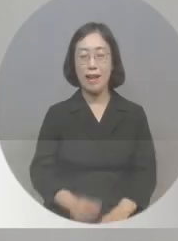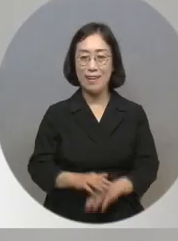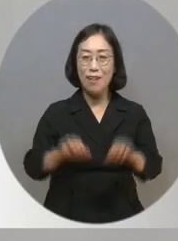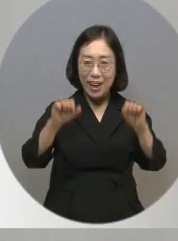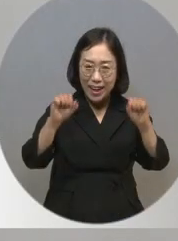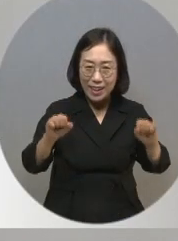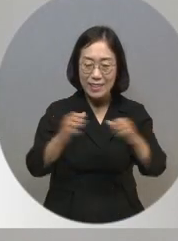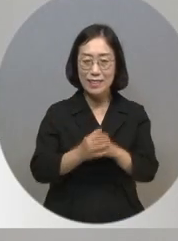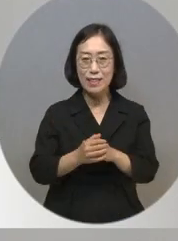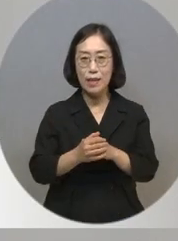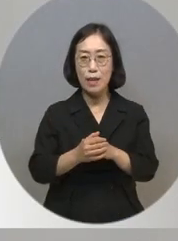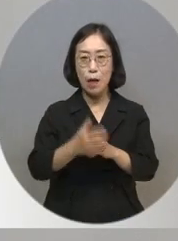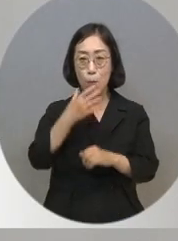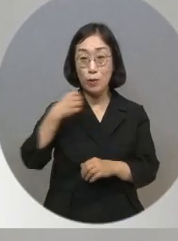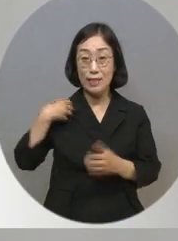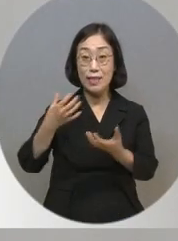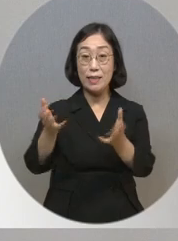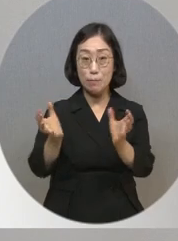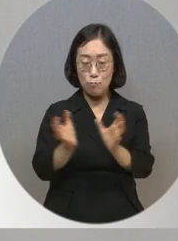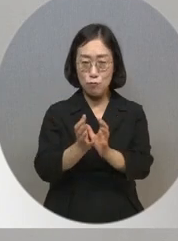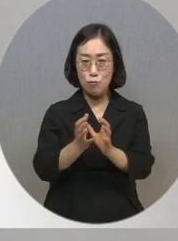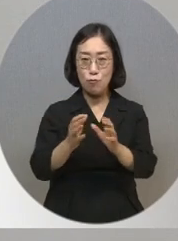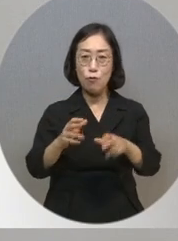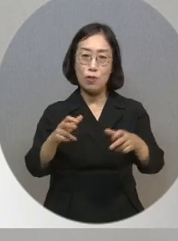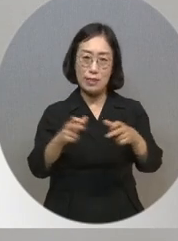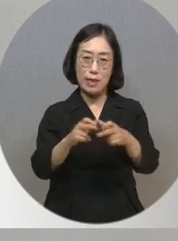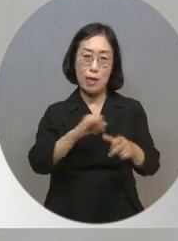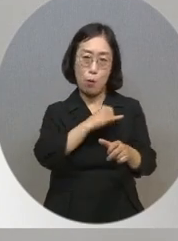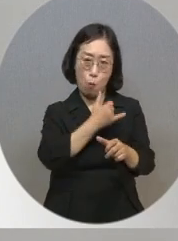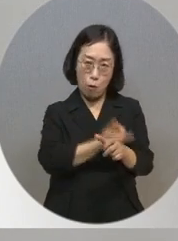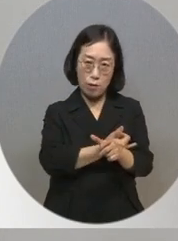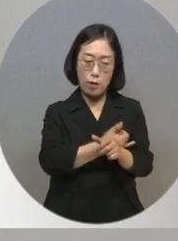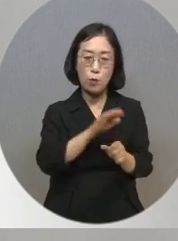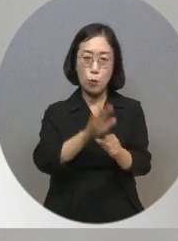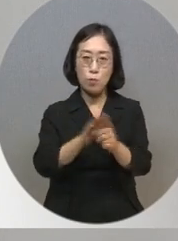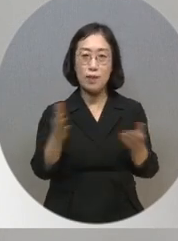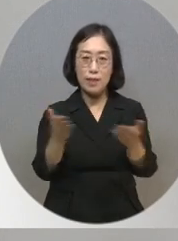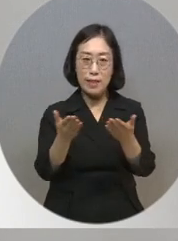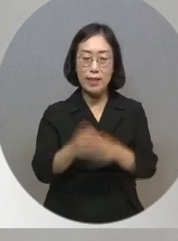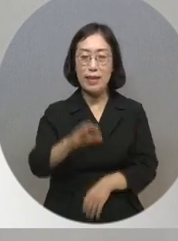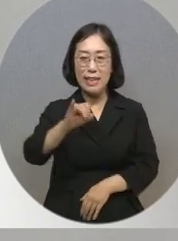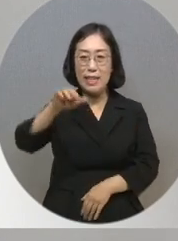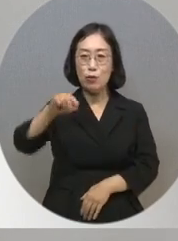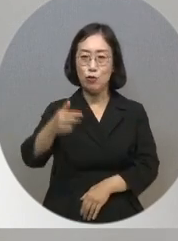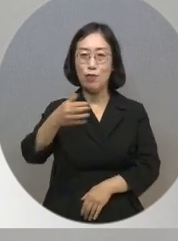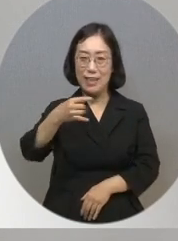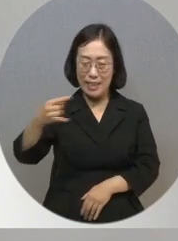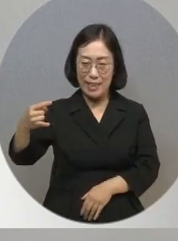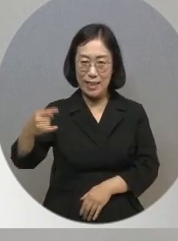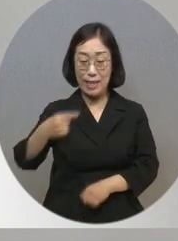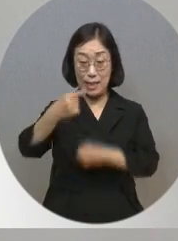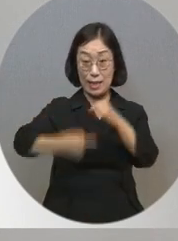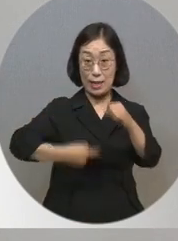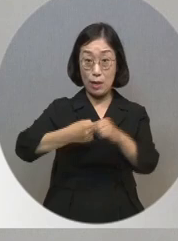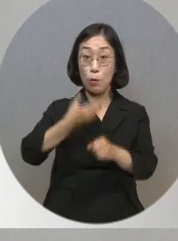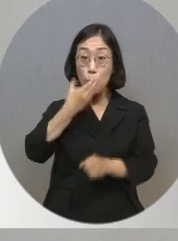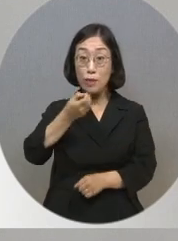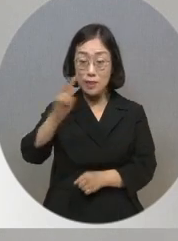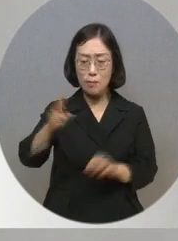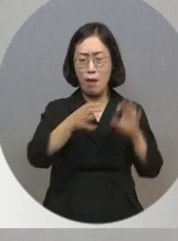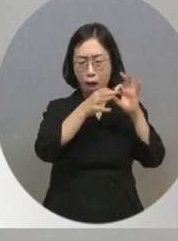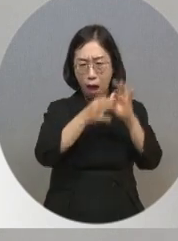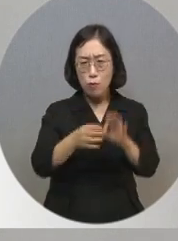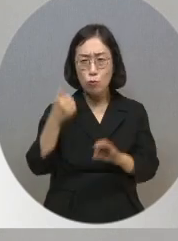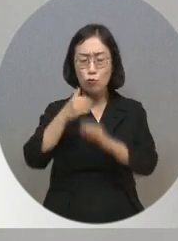안녕하세요. 보건복지부 장애인 권익지원 과장 이춘입니다. 복지TV 2024 연중 캠페인 누구나